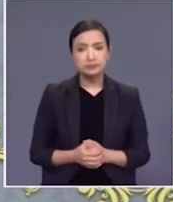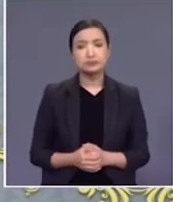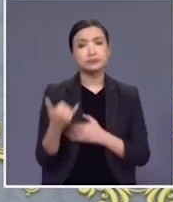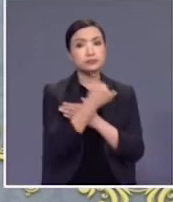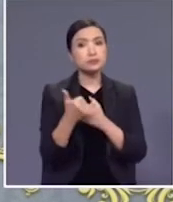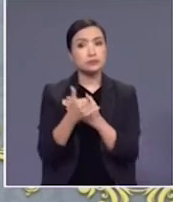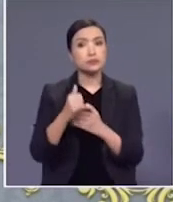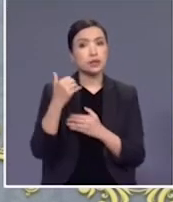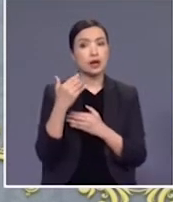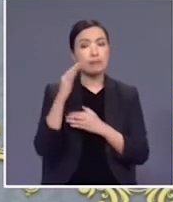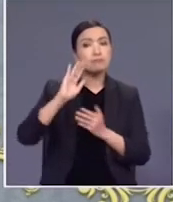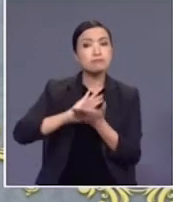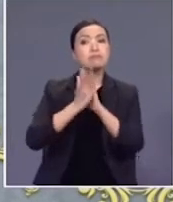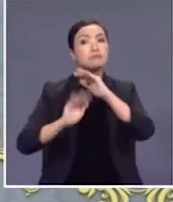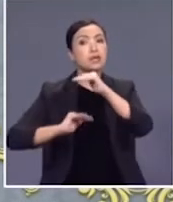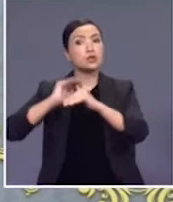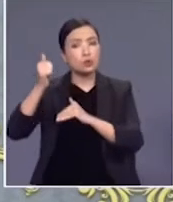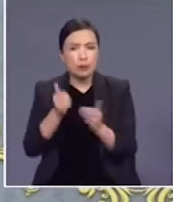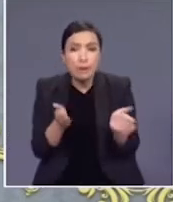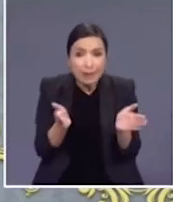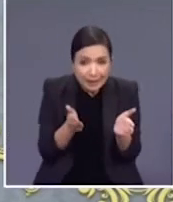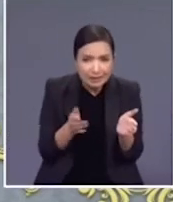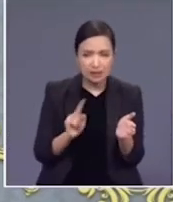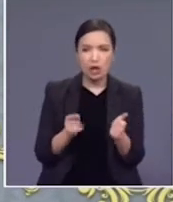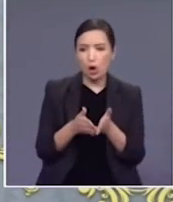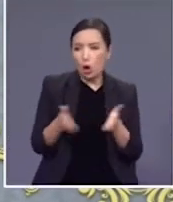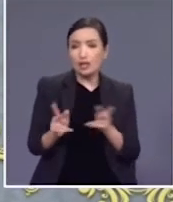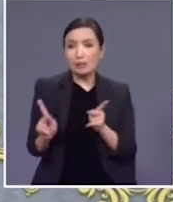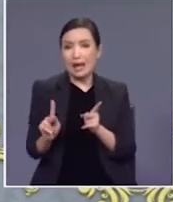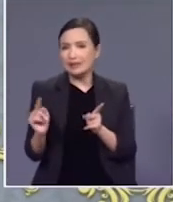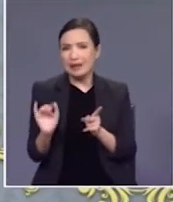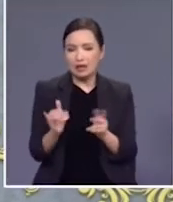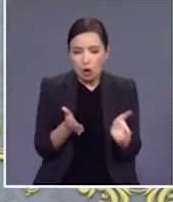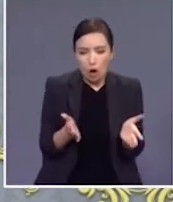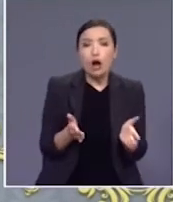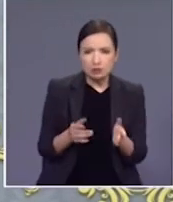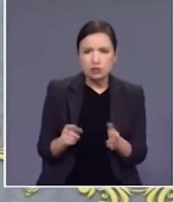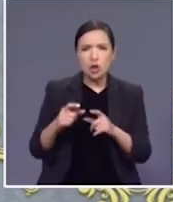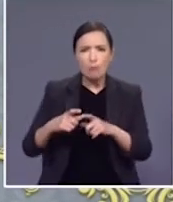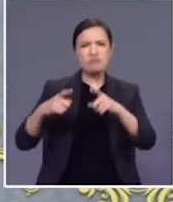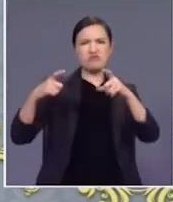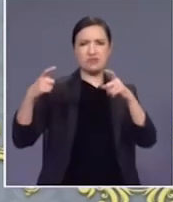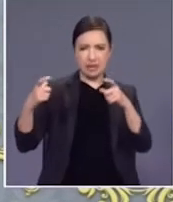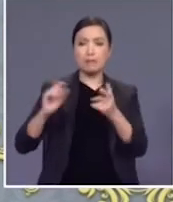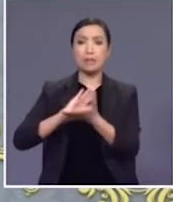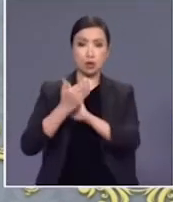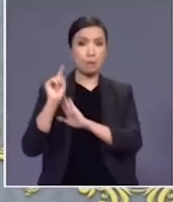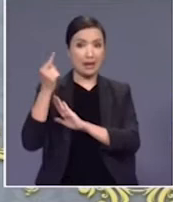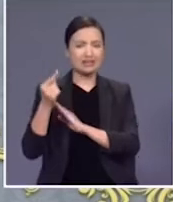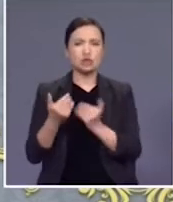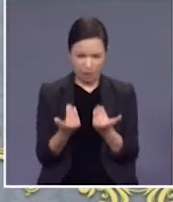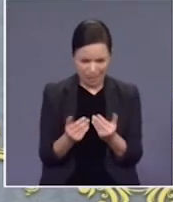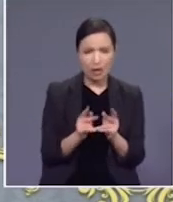ศในกรอบเล็กก่อนที่จะมีคณะกรรมการปฏิรูปตามรัฐธรรมนูญใหม่ซึ่งจะเป็นการปฏิรูปในกรอบใหญ่ต่อไปนั้นรัฐบาลได้ดำเนิน